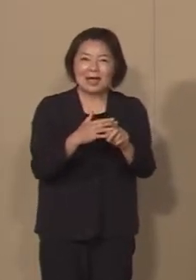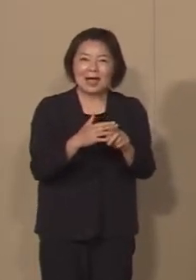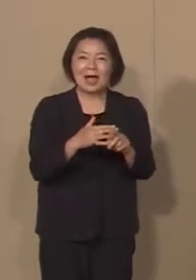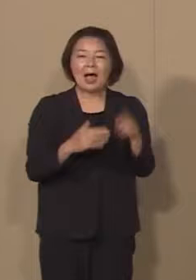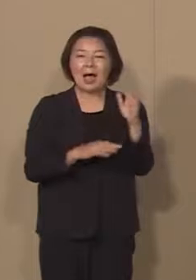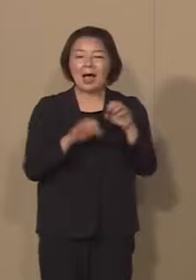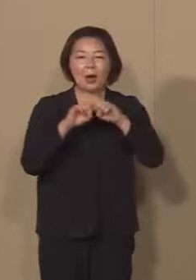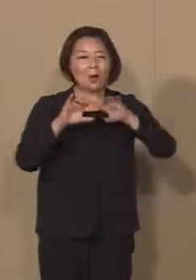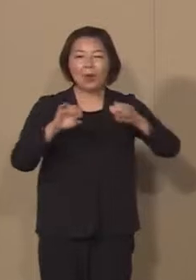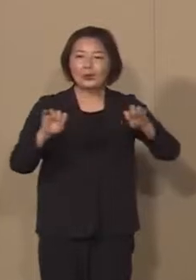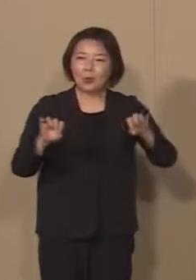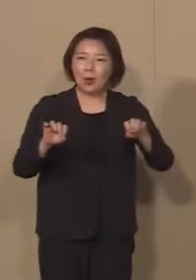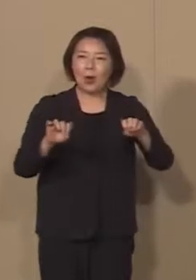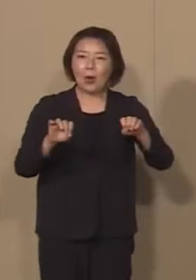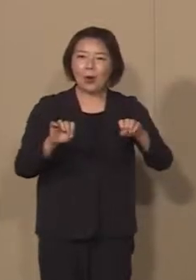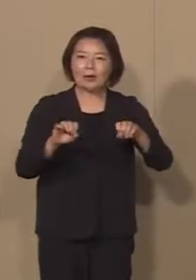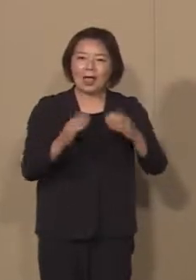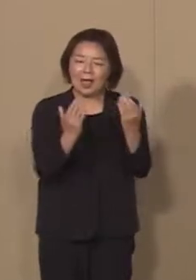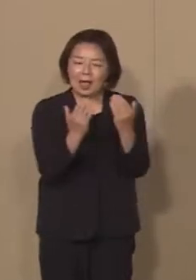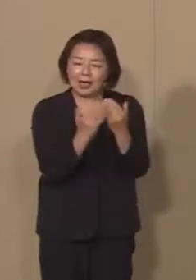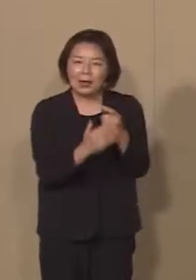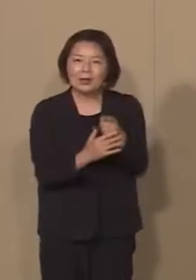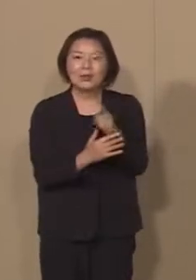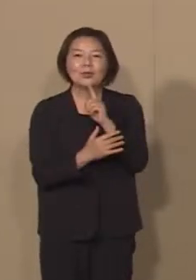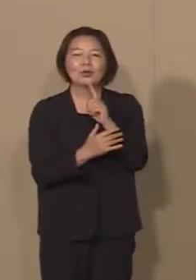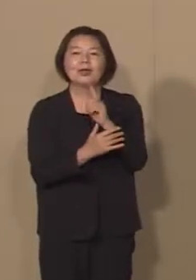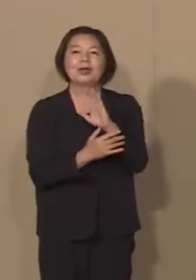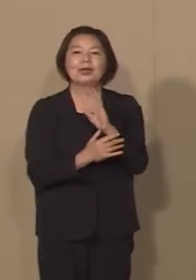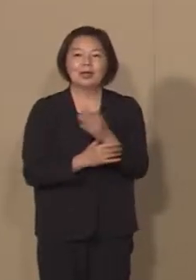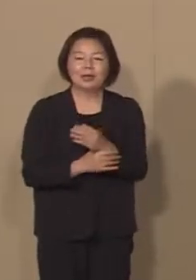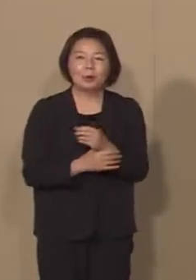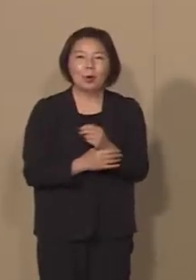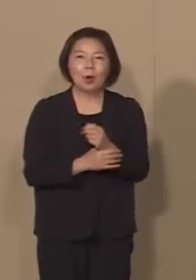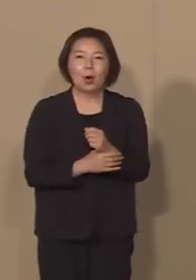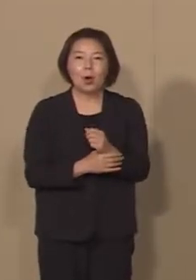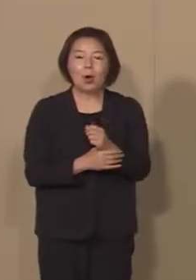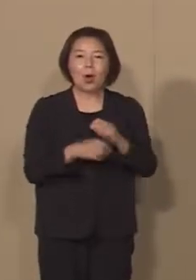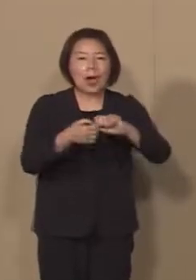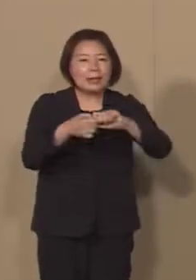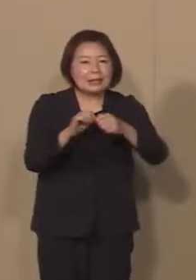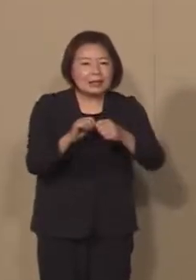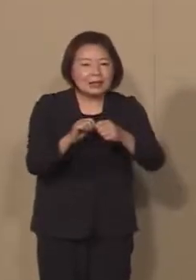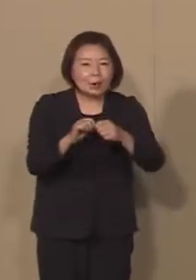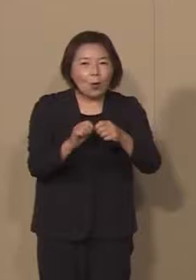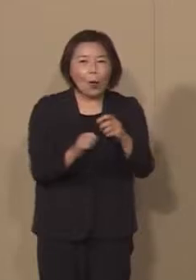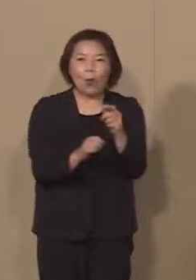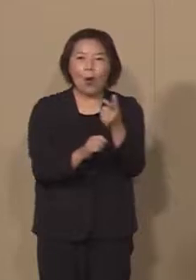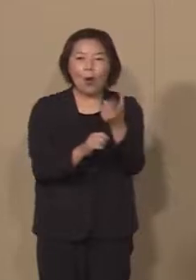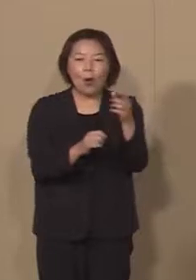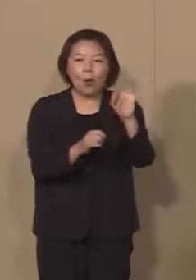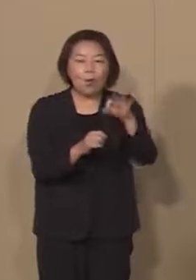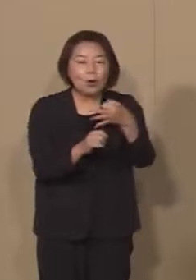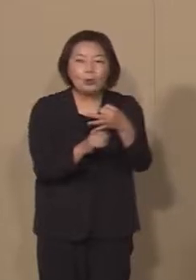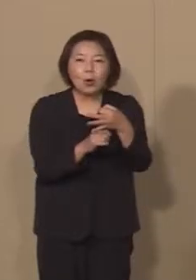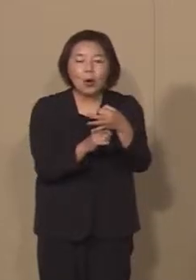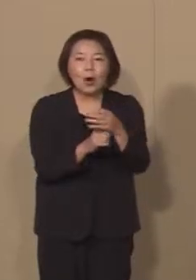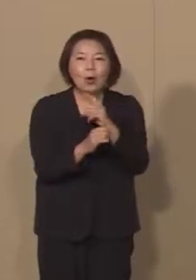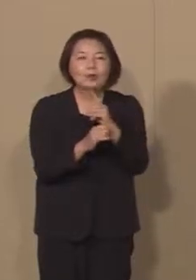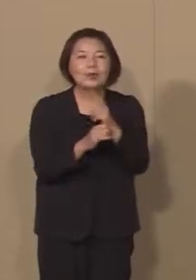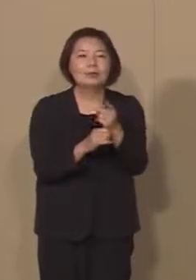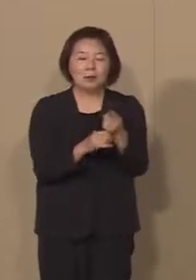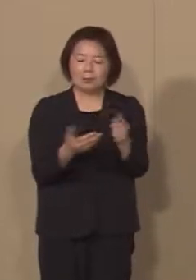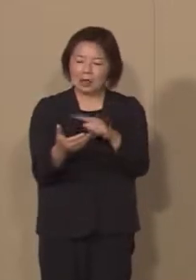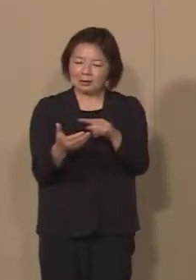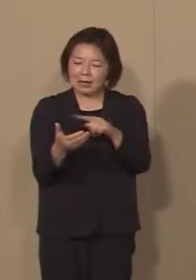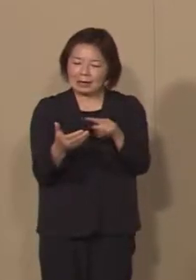色物扱いされてましたけど僕も最初あったときは色もだと思ってましたがしずって僕の話数にほぼ携帯されていました軽空いてもそうです